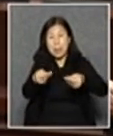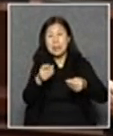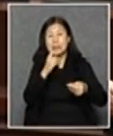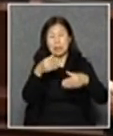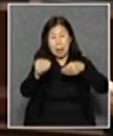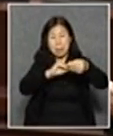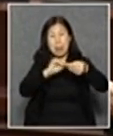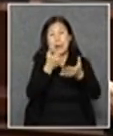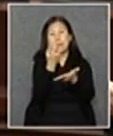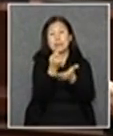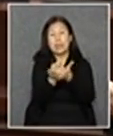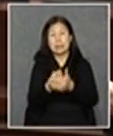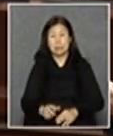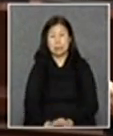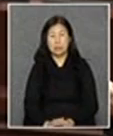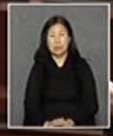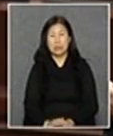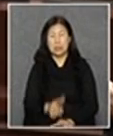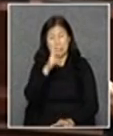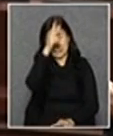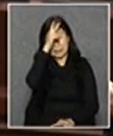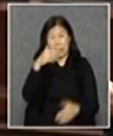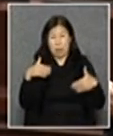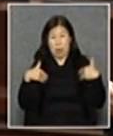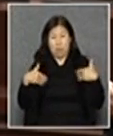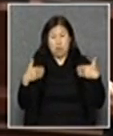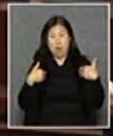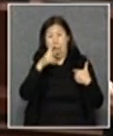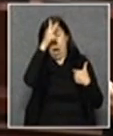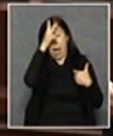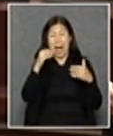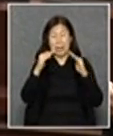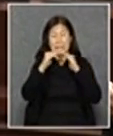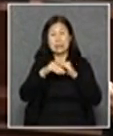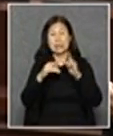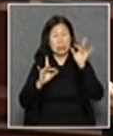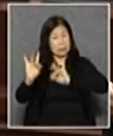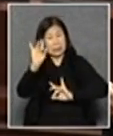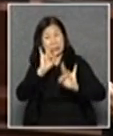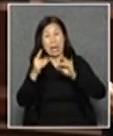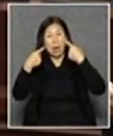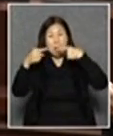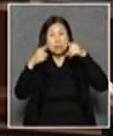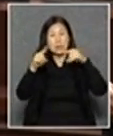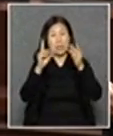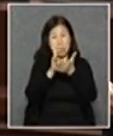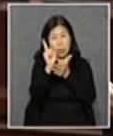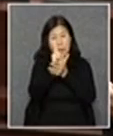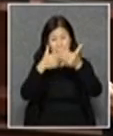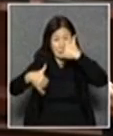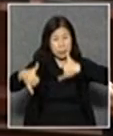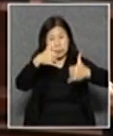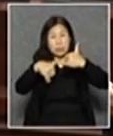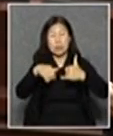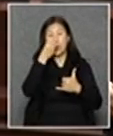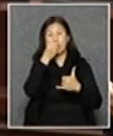票的贊助。康文署亦可以協助舉辦戲曲和音樂會等專場的表演。香